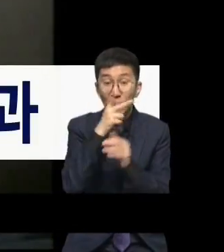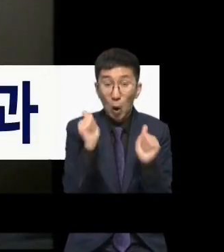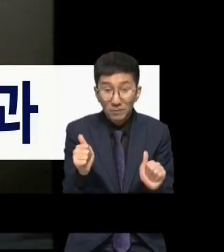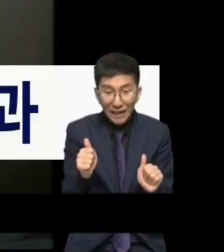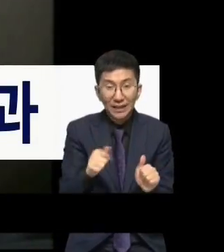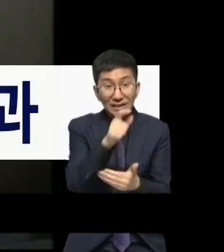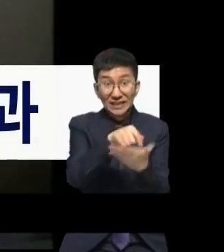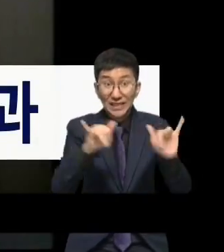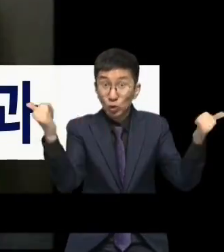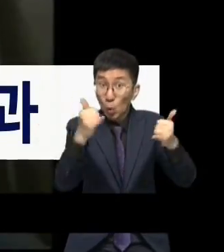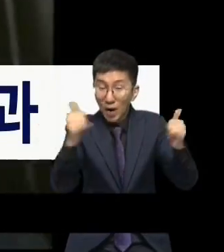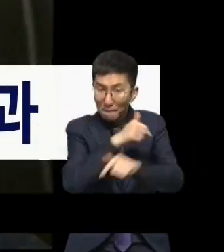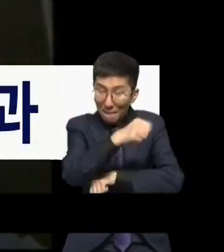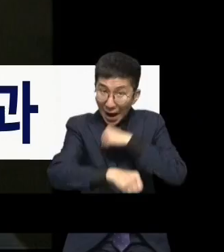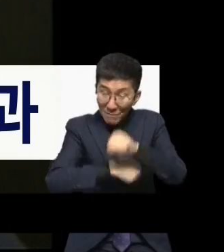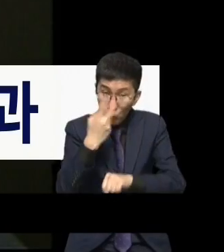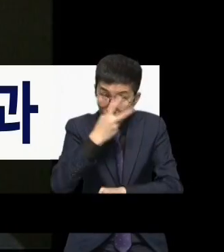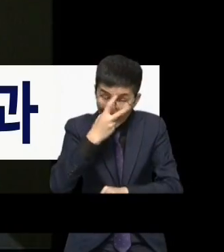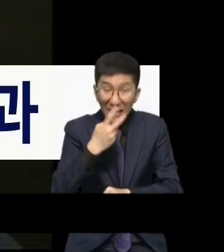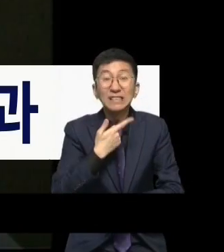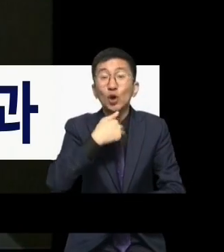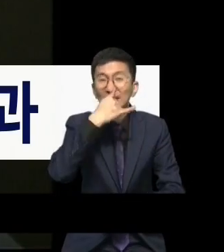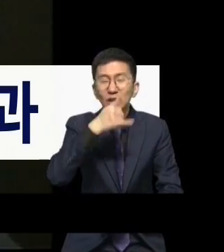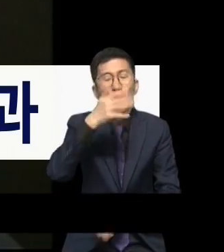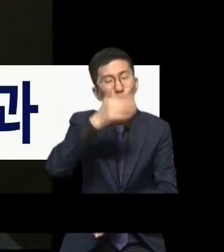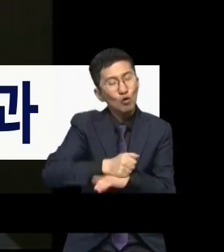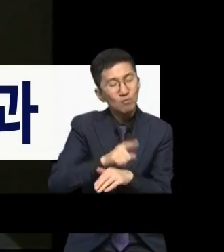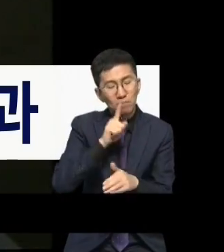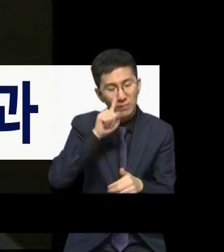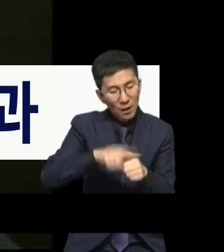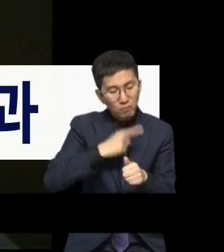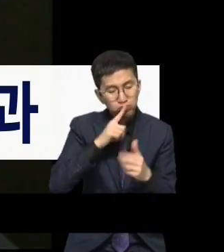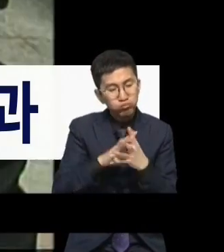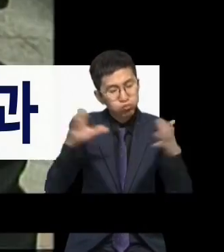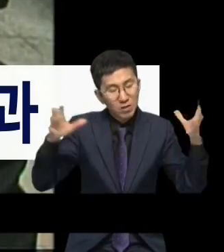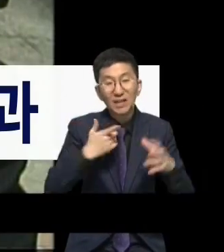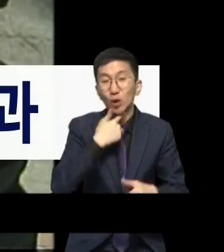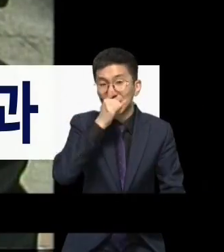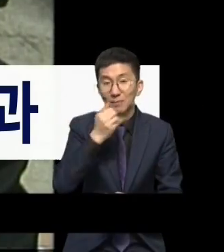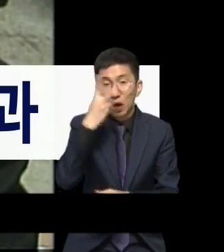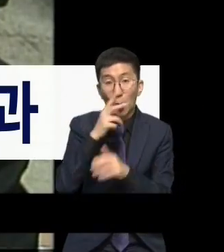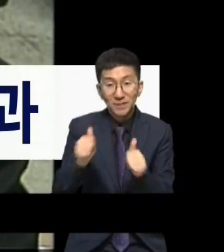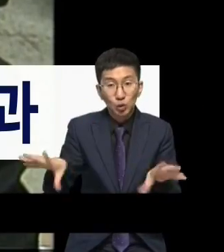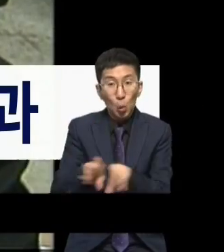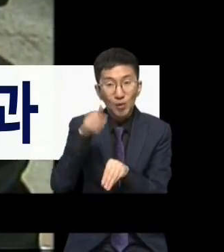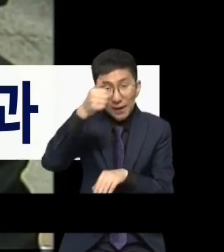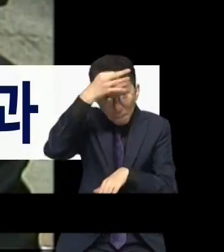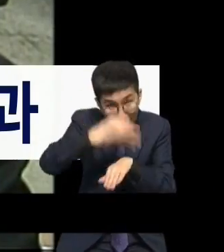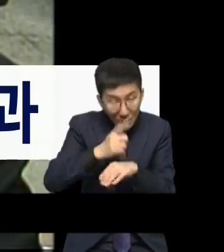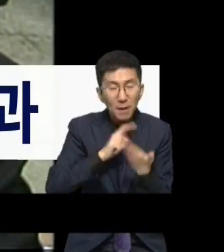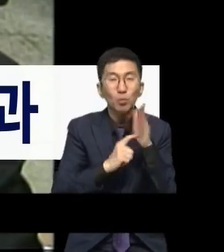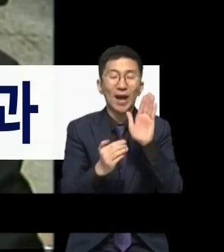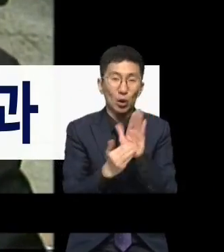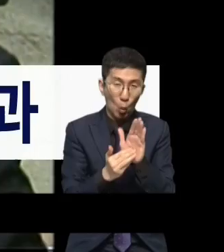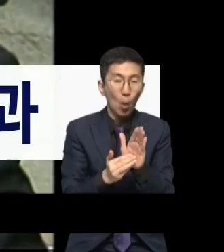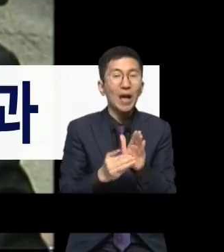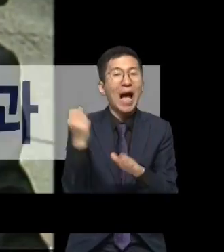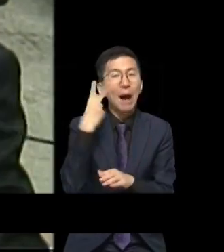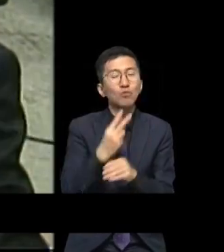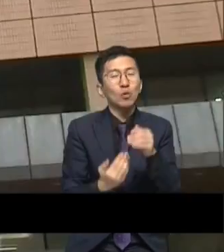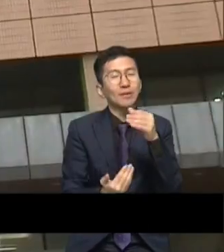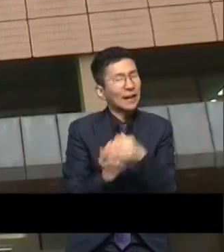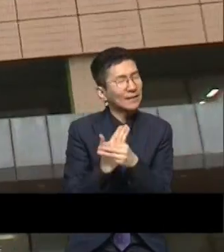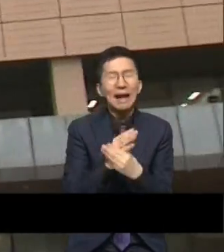기자 통화 내역을 조회한 사실이 드러나 논란이 됐지만 검찰총장 등이 사과하고 재발 방지를 약속한 적이